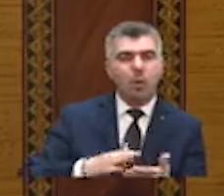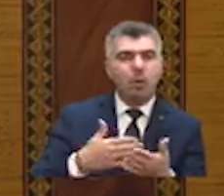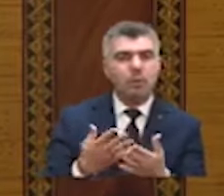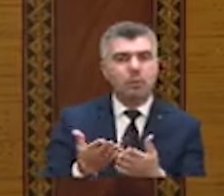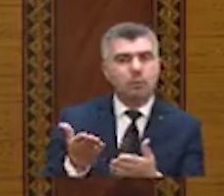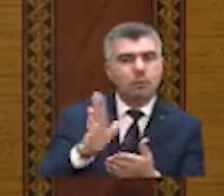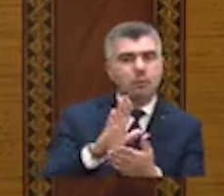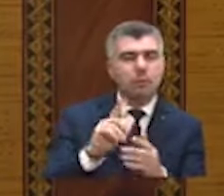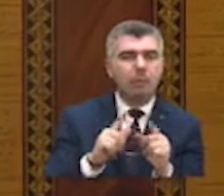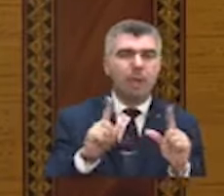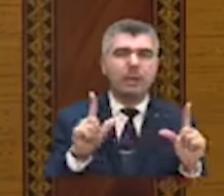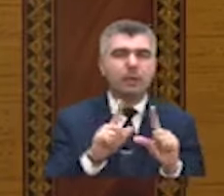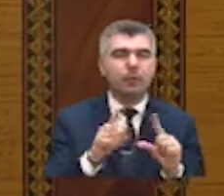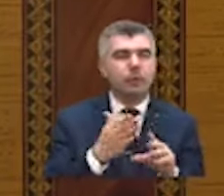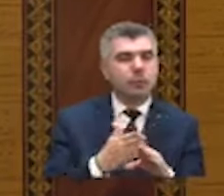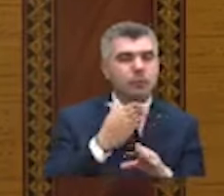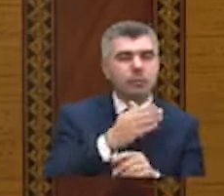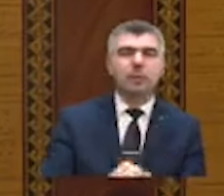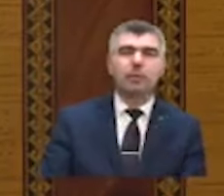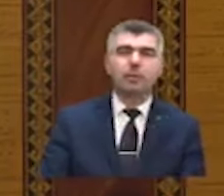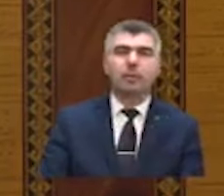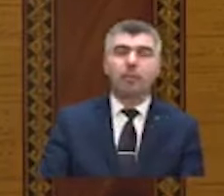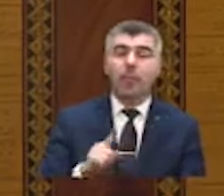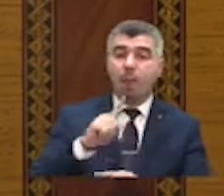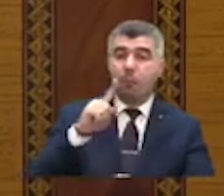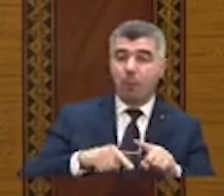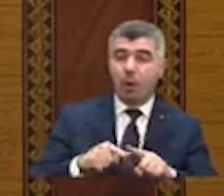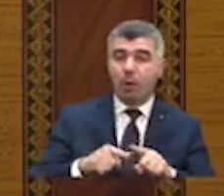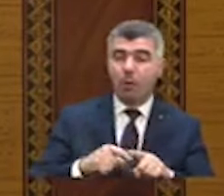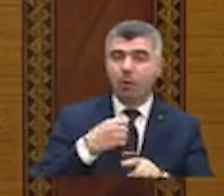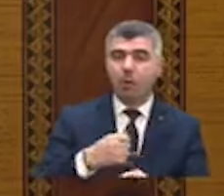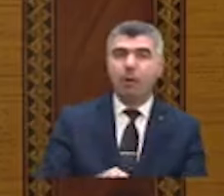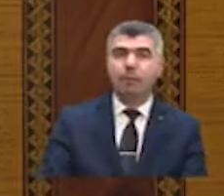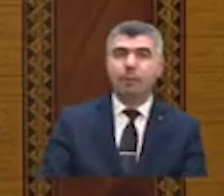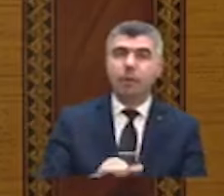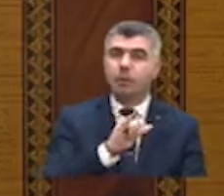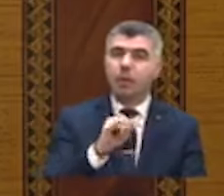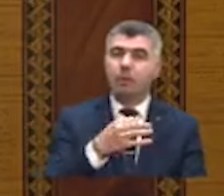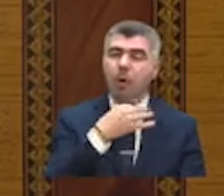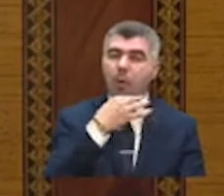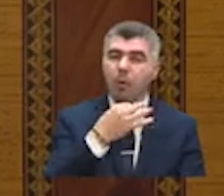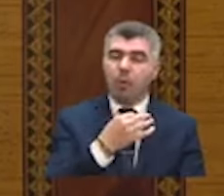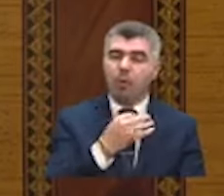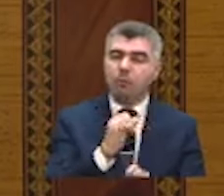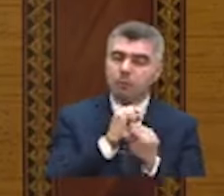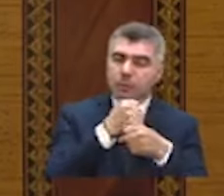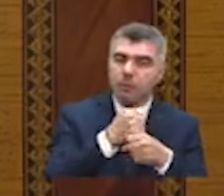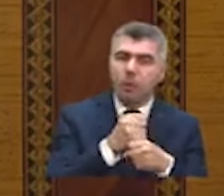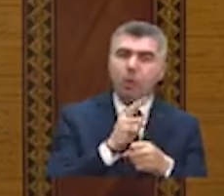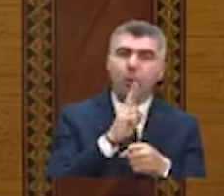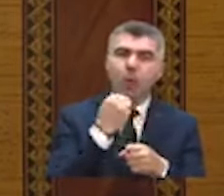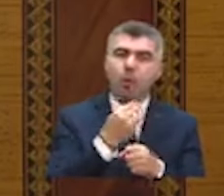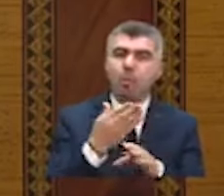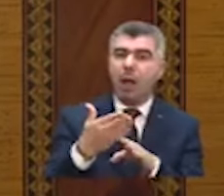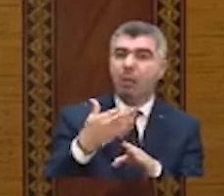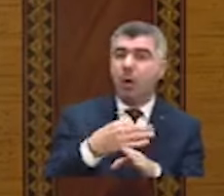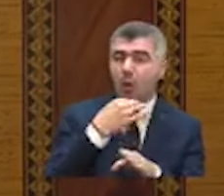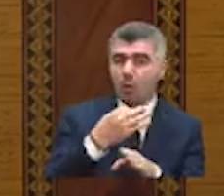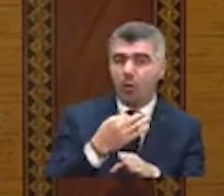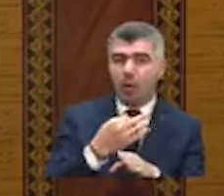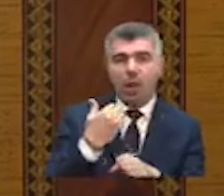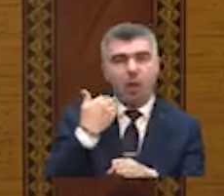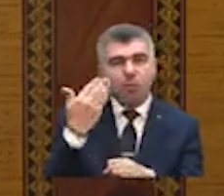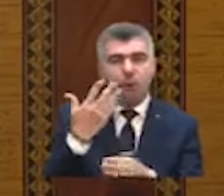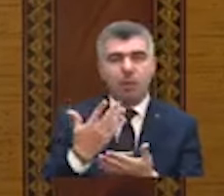التليفزيون غادي تمشي عنده ما يمكنش تمنعونا الوقت اللي ما كتكلم حكومه ماتكلمش وماخدش الكلمه كتقول لها